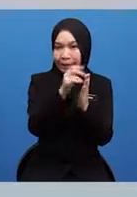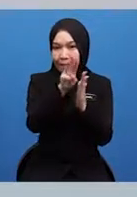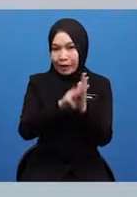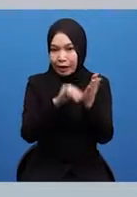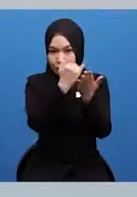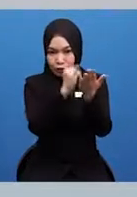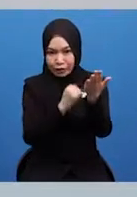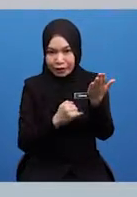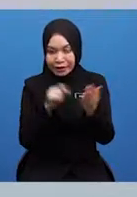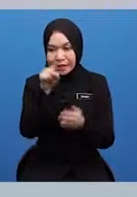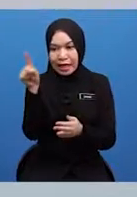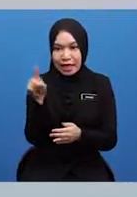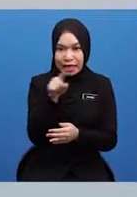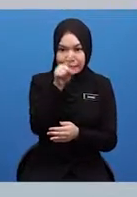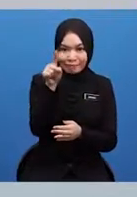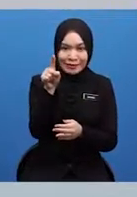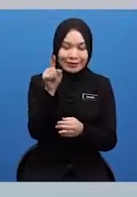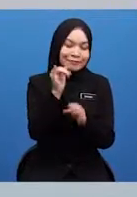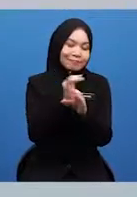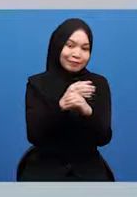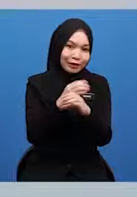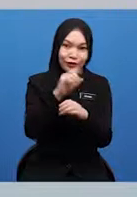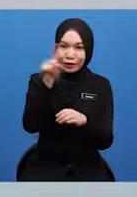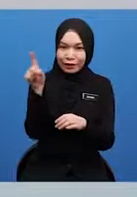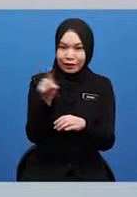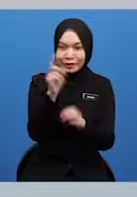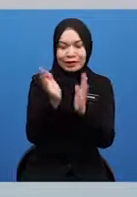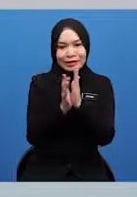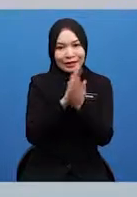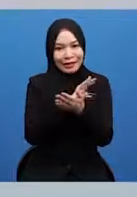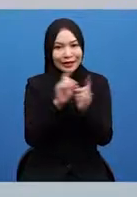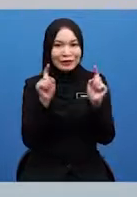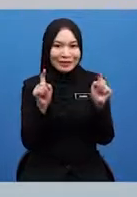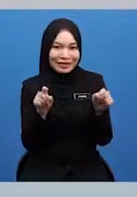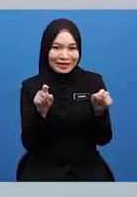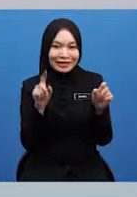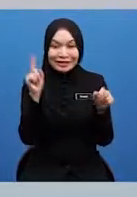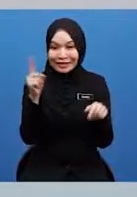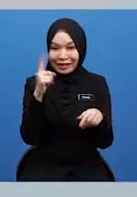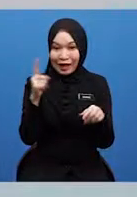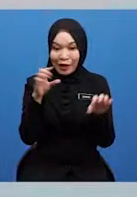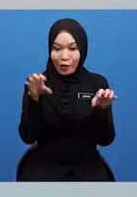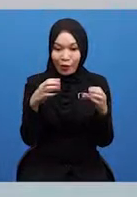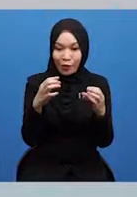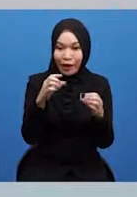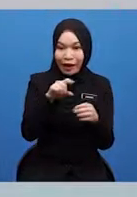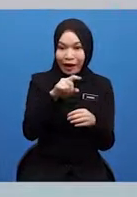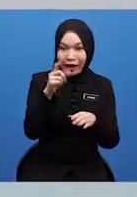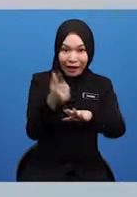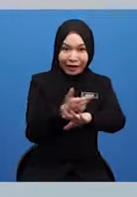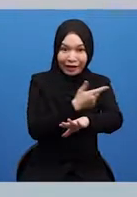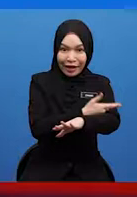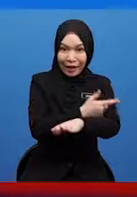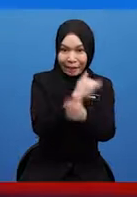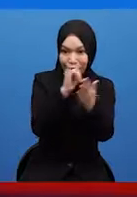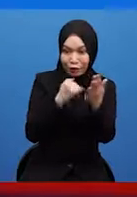Oleh itu, penekanan perlu diberi terhadap latihan melukis elips sehingga dapat menguasai kemahiran